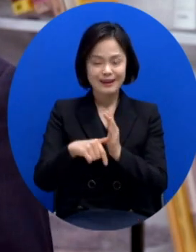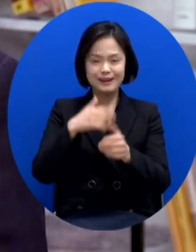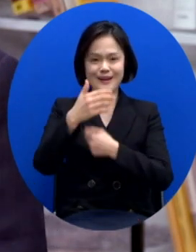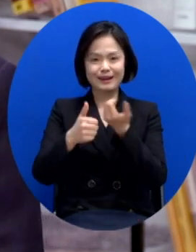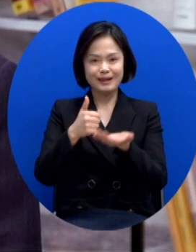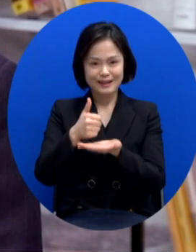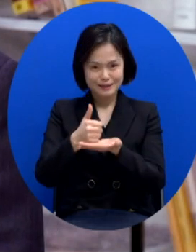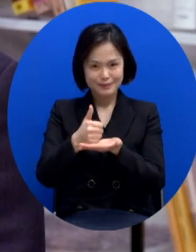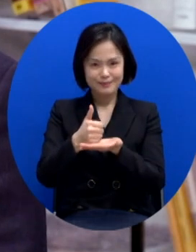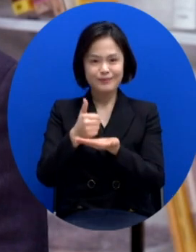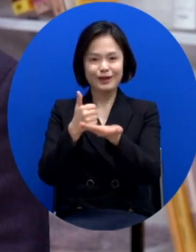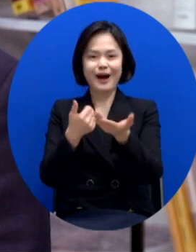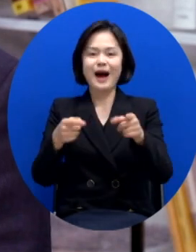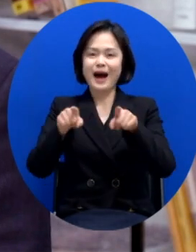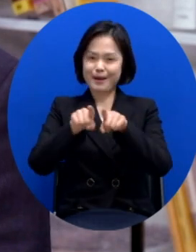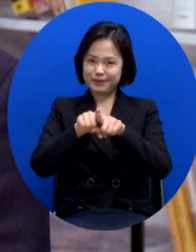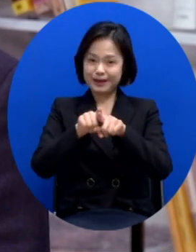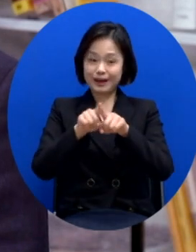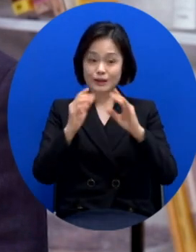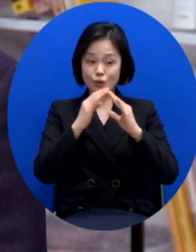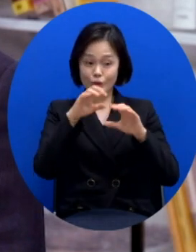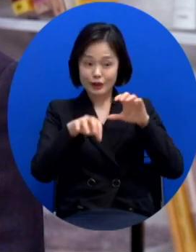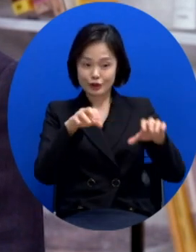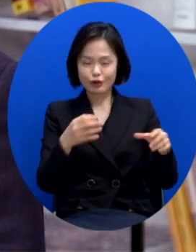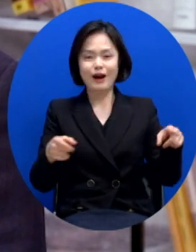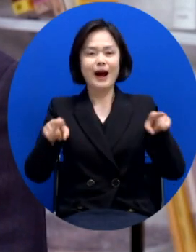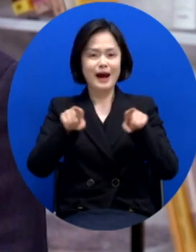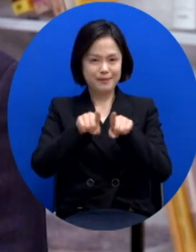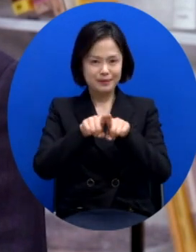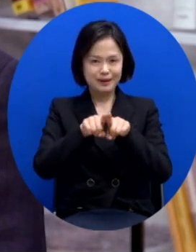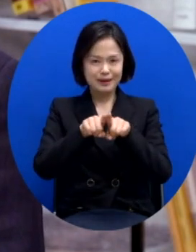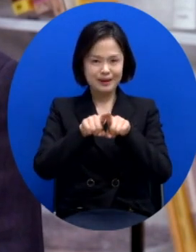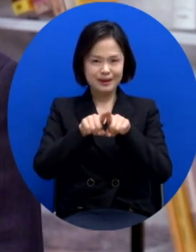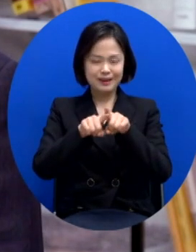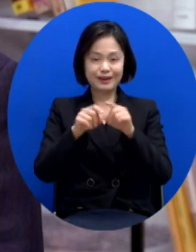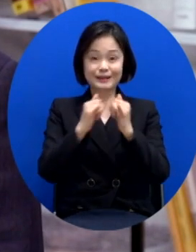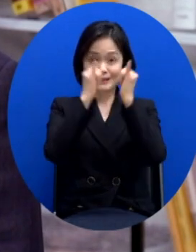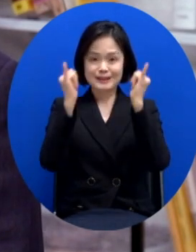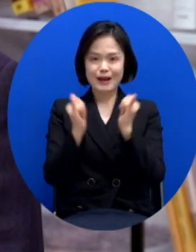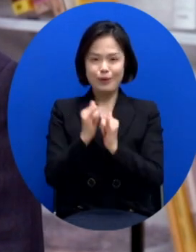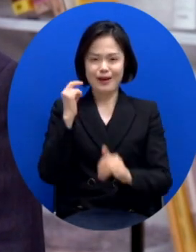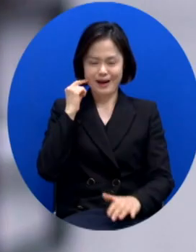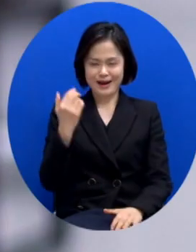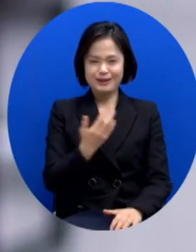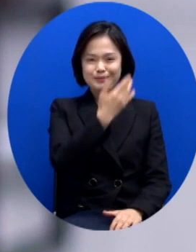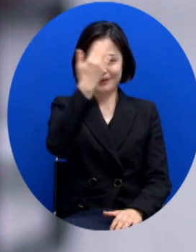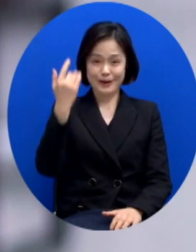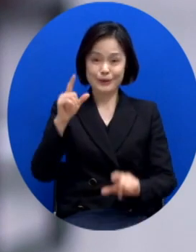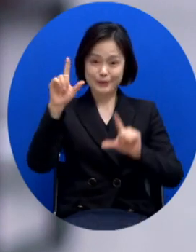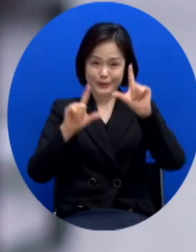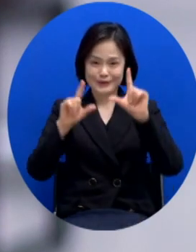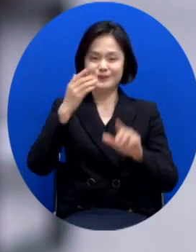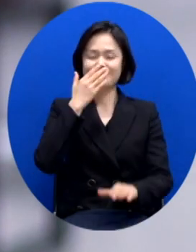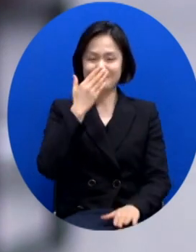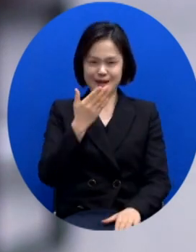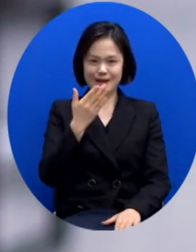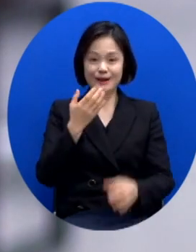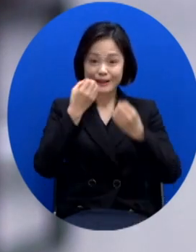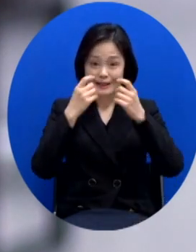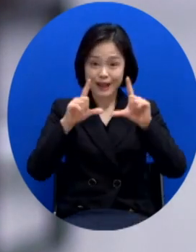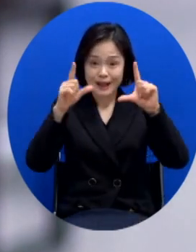내가 함께 이웃과 함께 는 아름다운 사회가 될 수 있습니다 새해 새